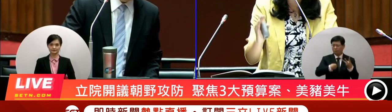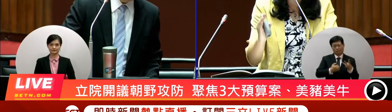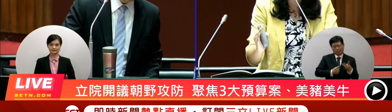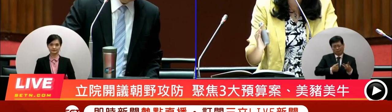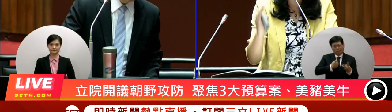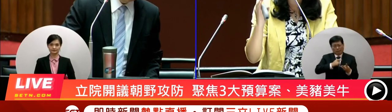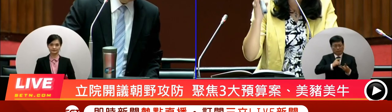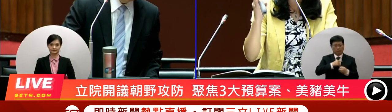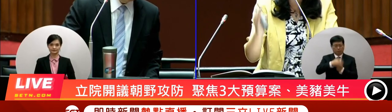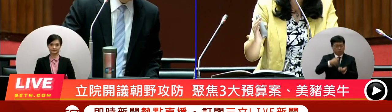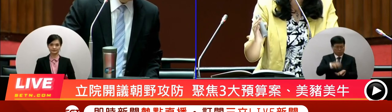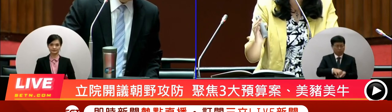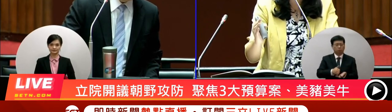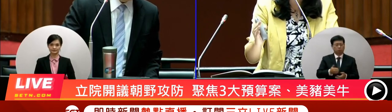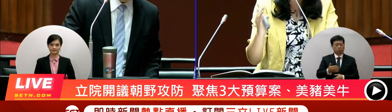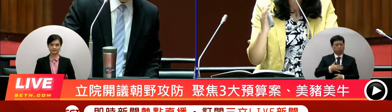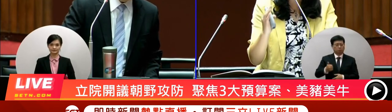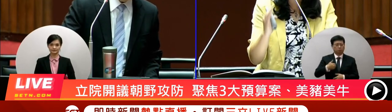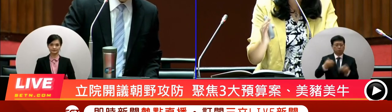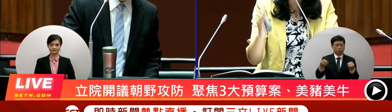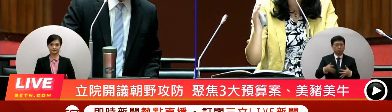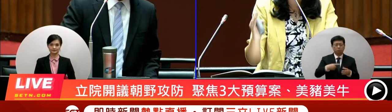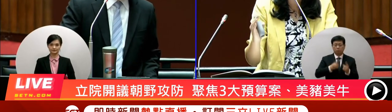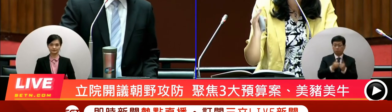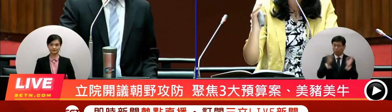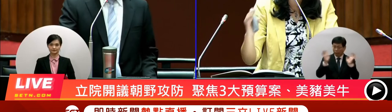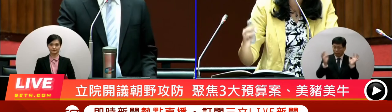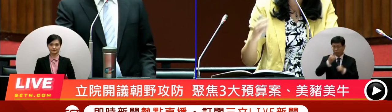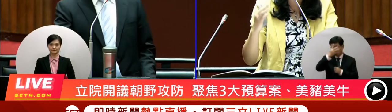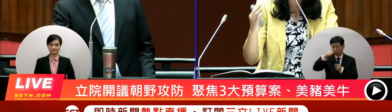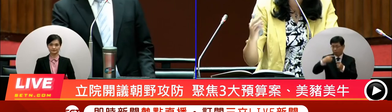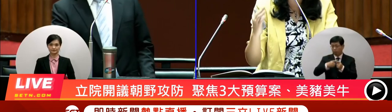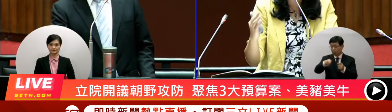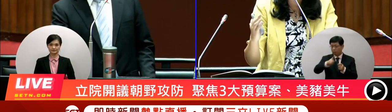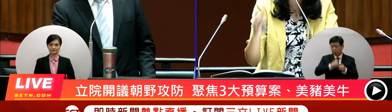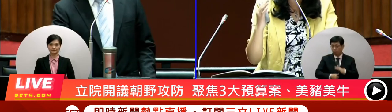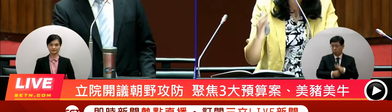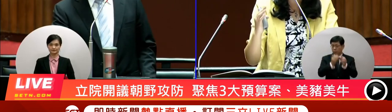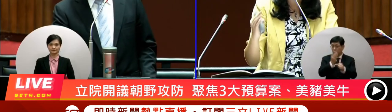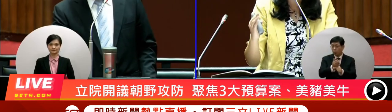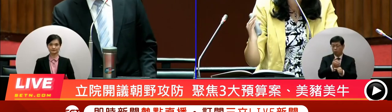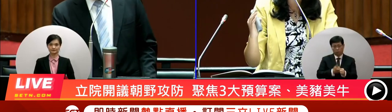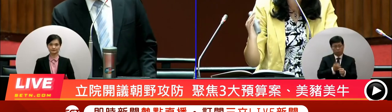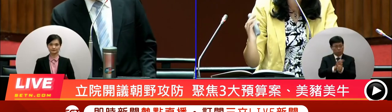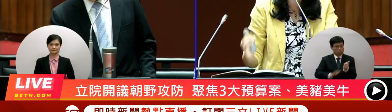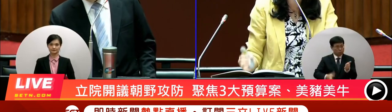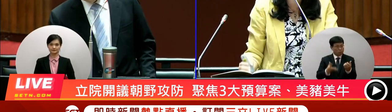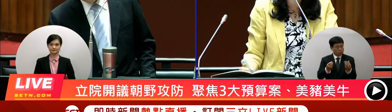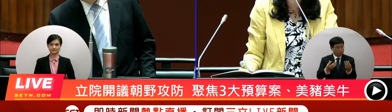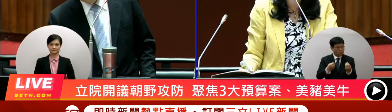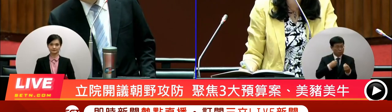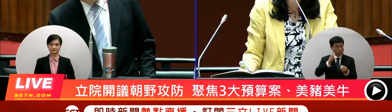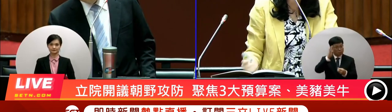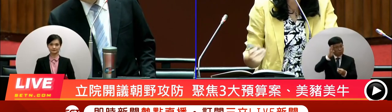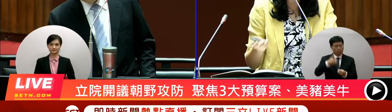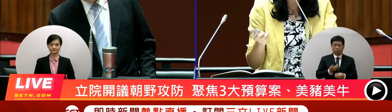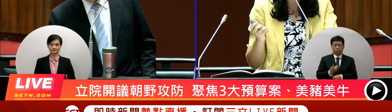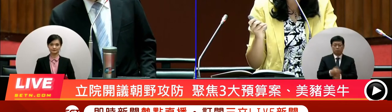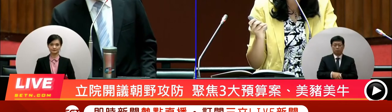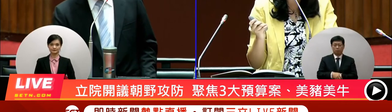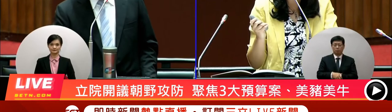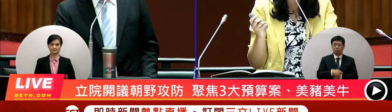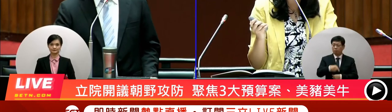打抛票说拍胸脯保证说对儿童跟青少年这些还在生长发育没有长期而深远的健康影响。所